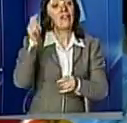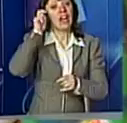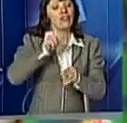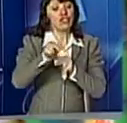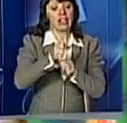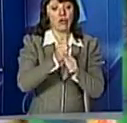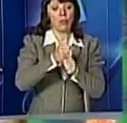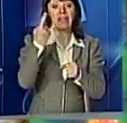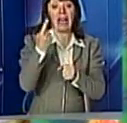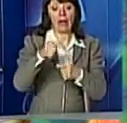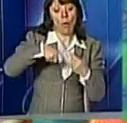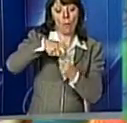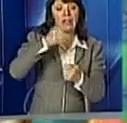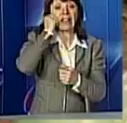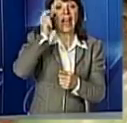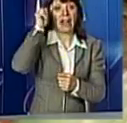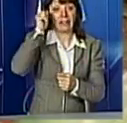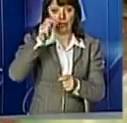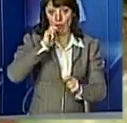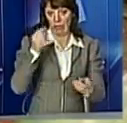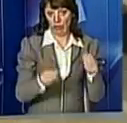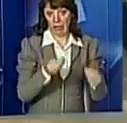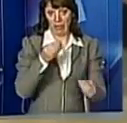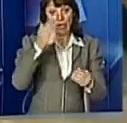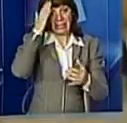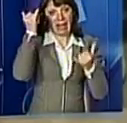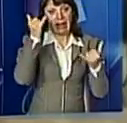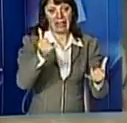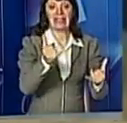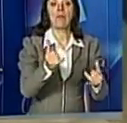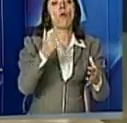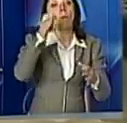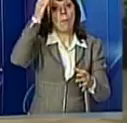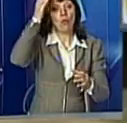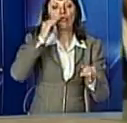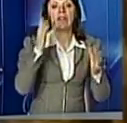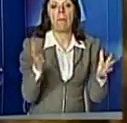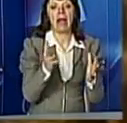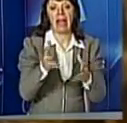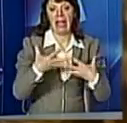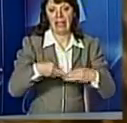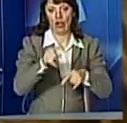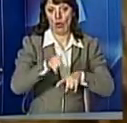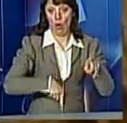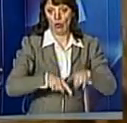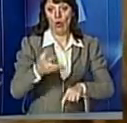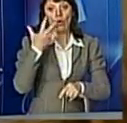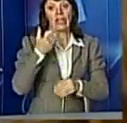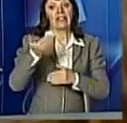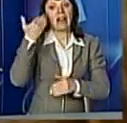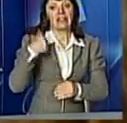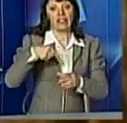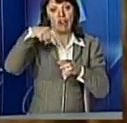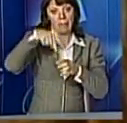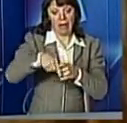мотинку найдавнішу українську іграшку сакральний символ мудрості та Берегині роду колись раніше брали сюди вставляли